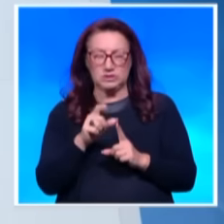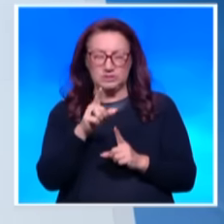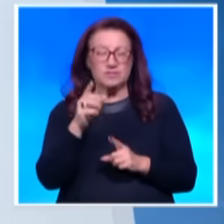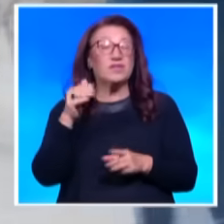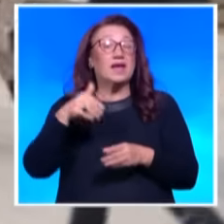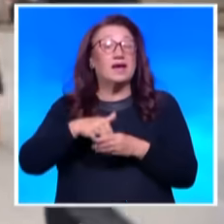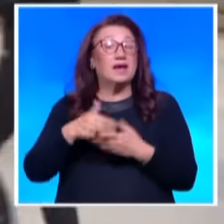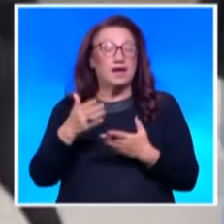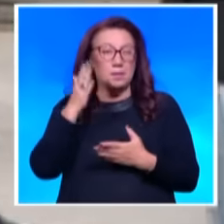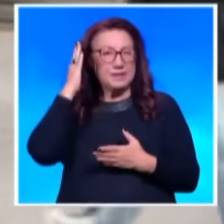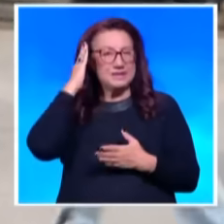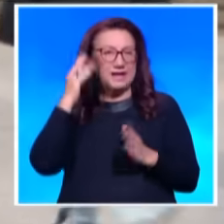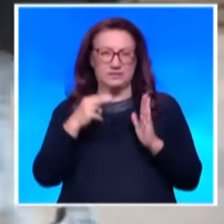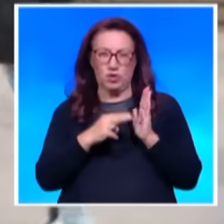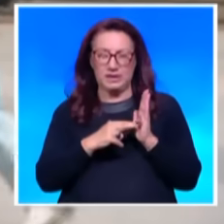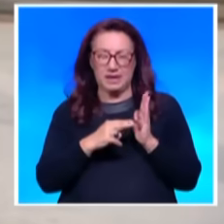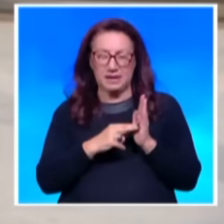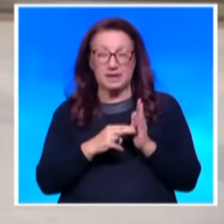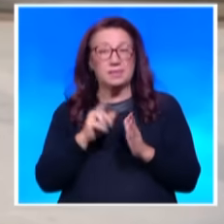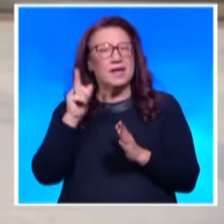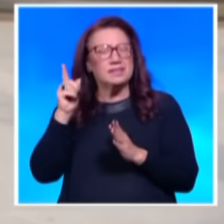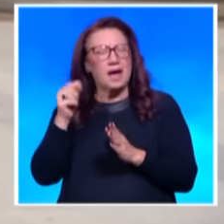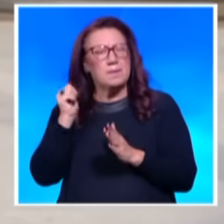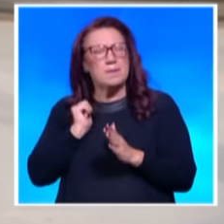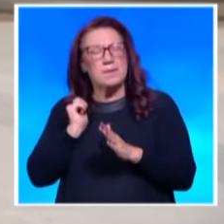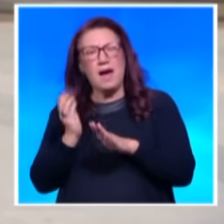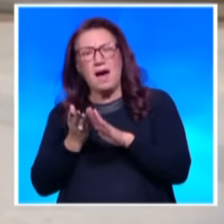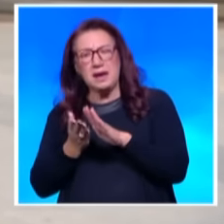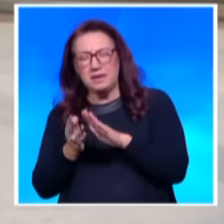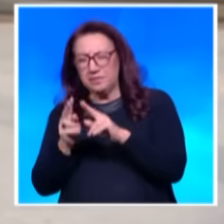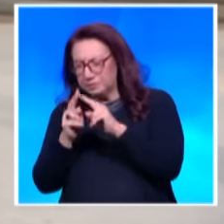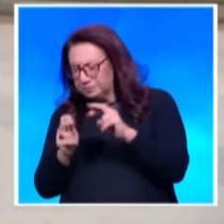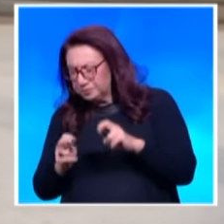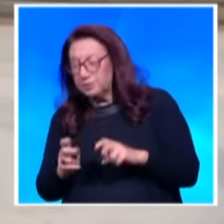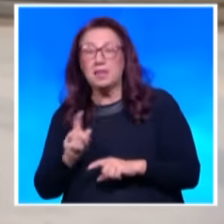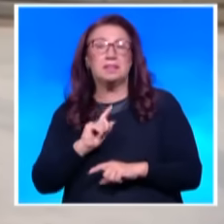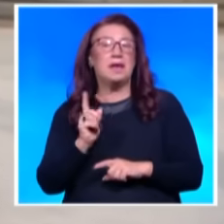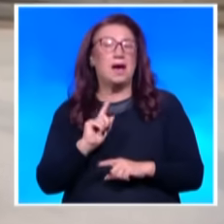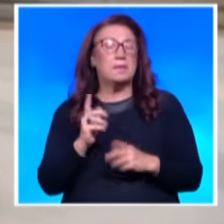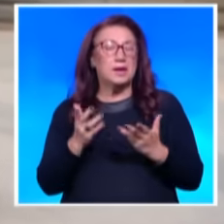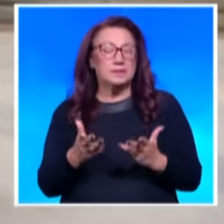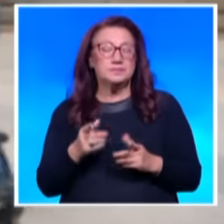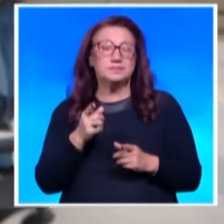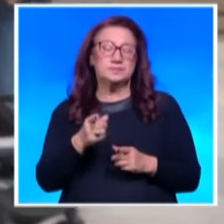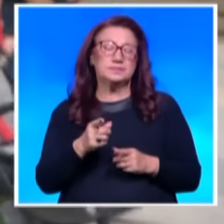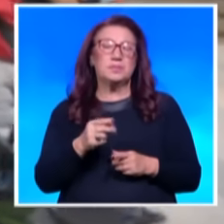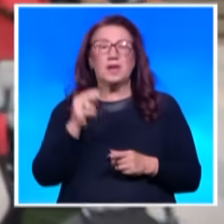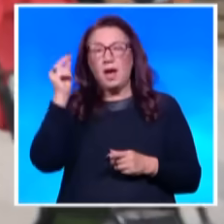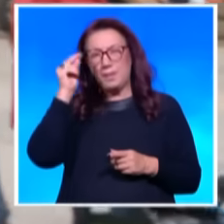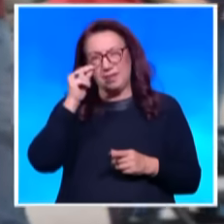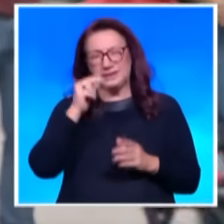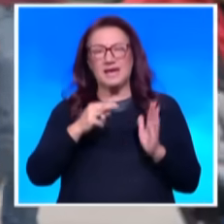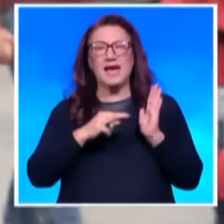на Министерството обаче не откриха такива данни. За BTV, българският енергиен холдинг